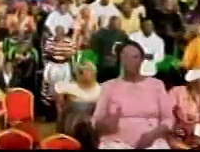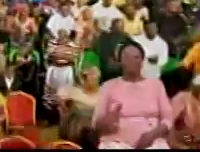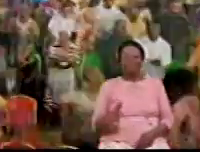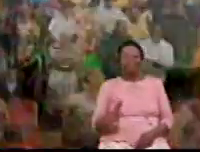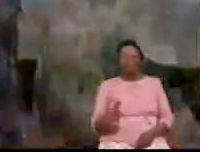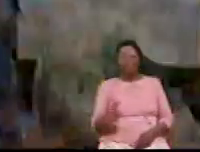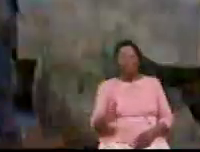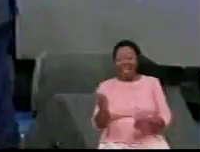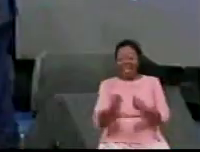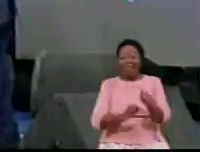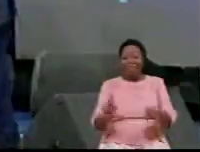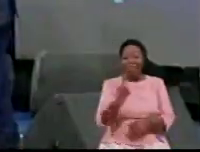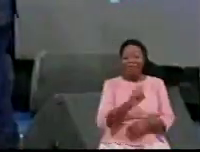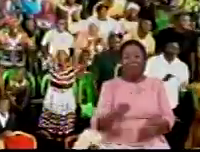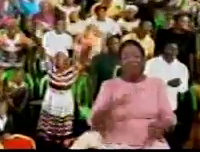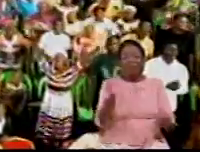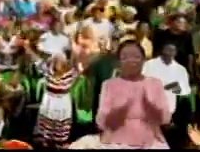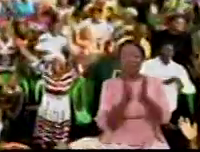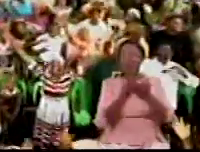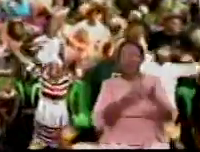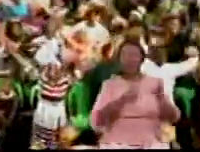Tout le monde, gloire à Dieu.